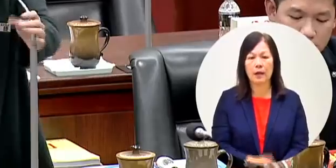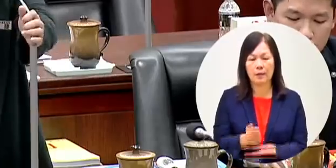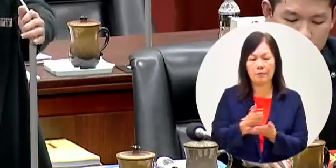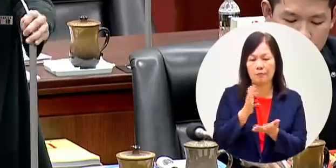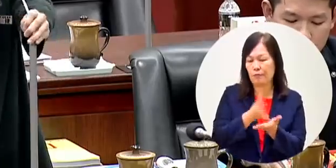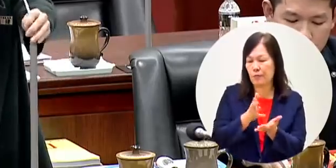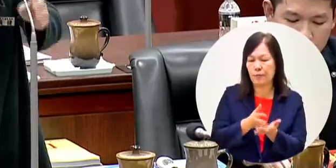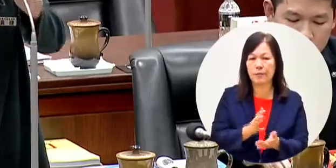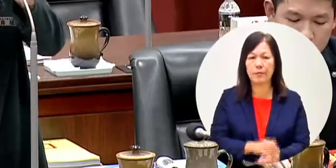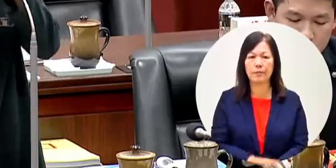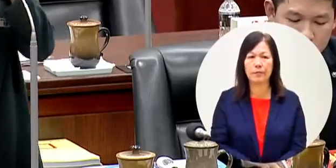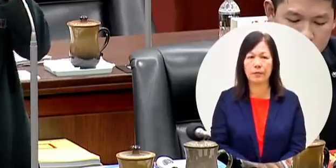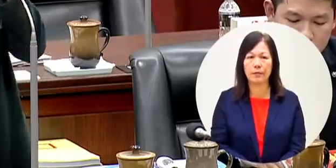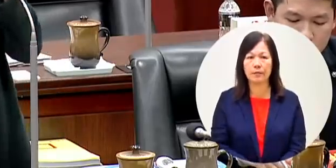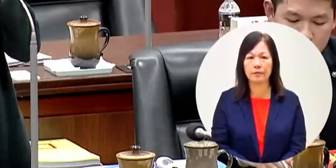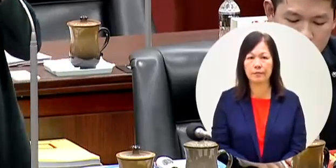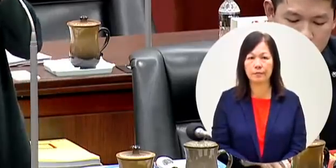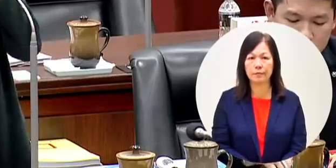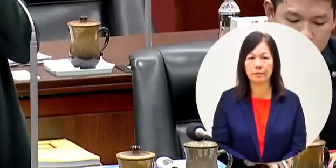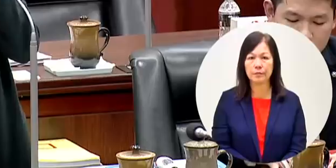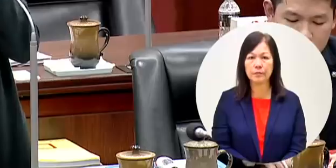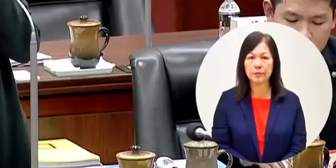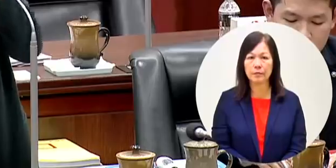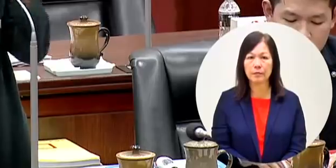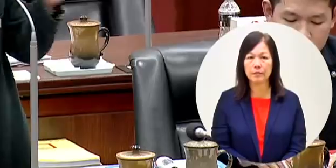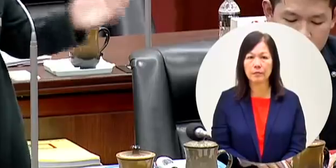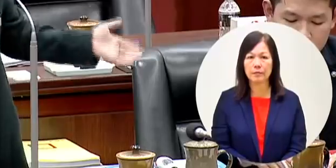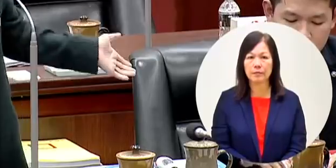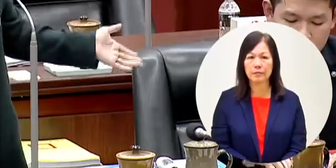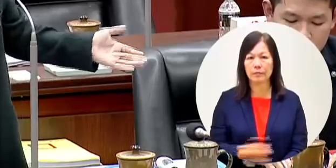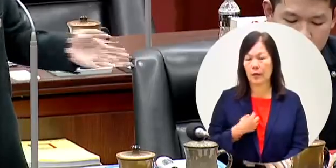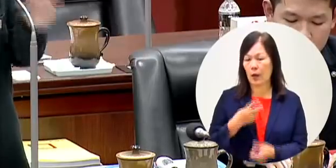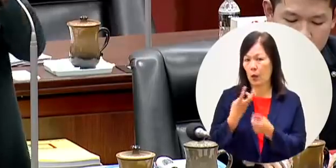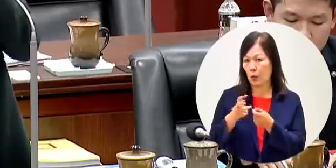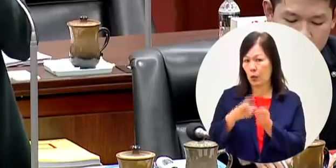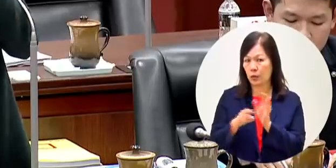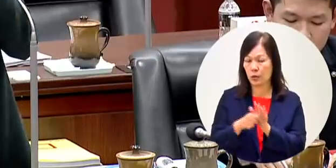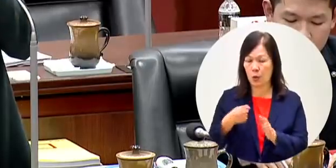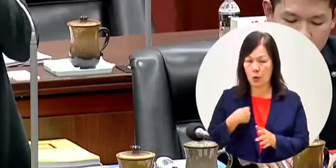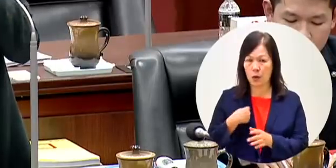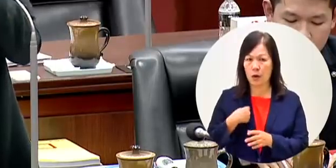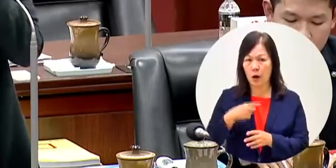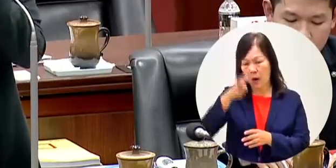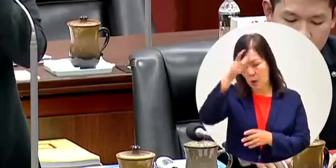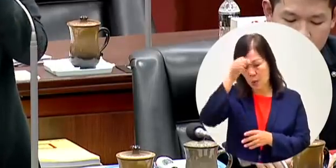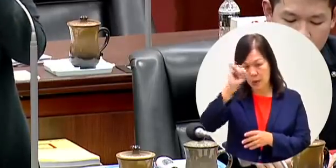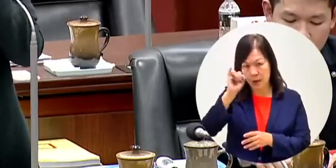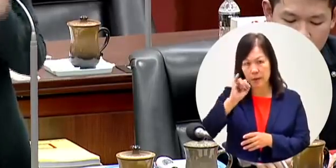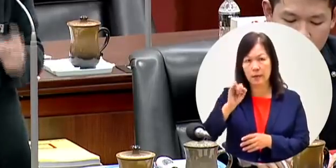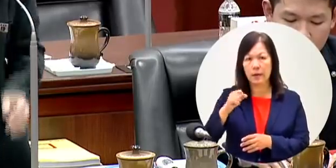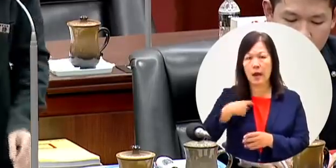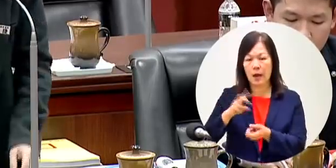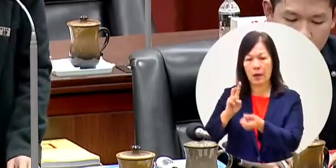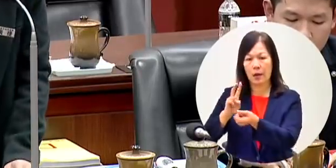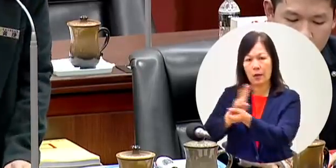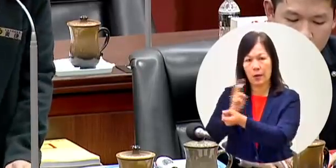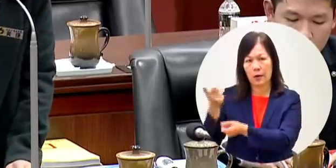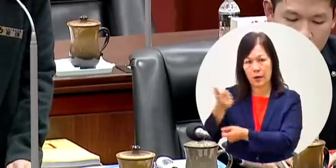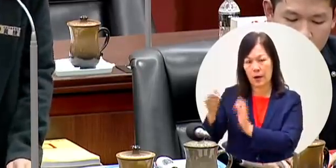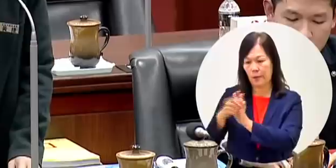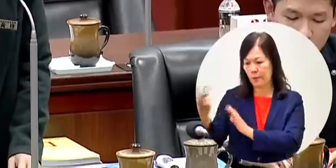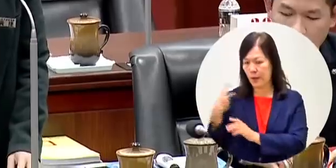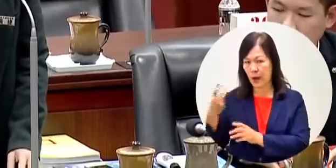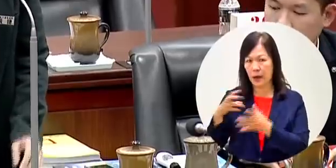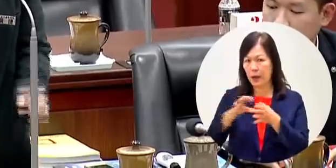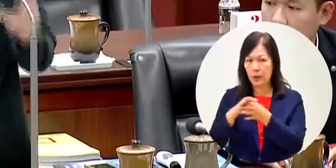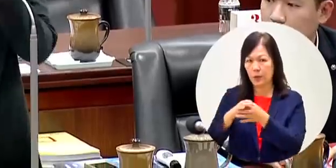好，三十分钟是由我黄杰还有于凯两位一起进行联合的质询。好，首